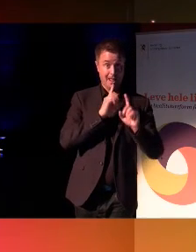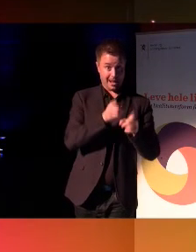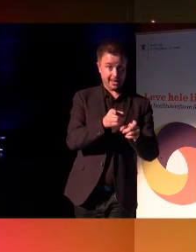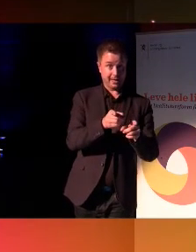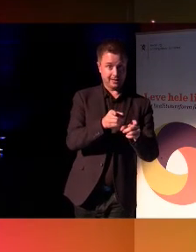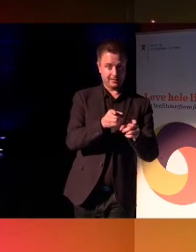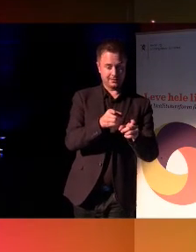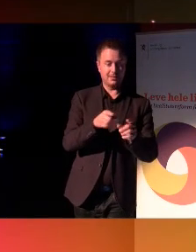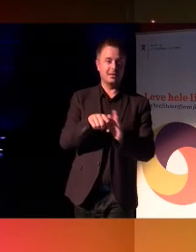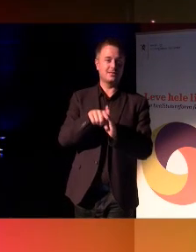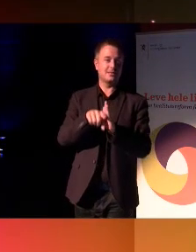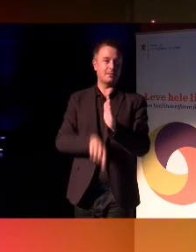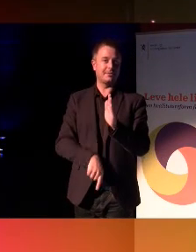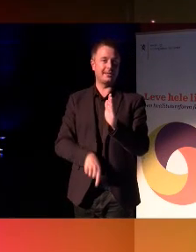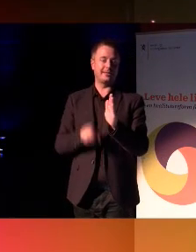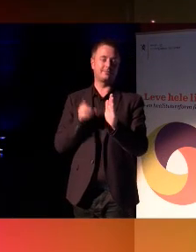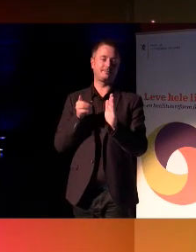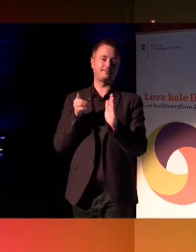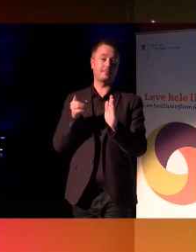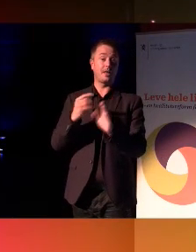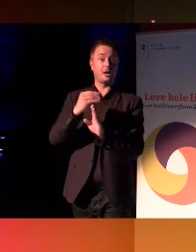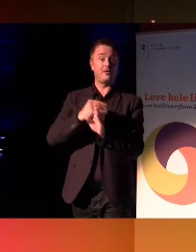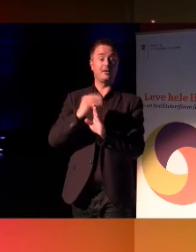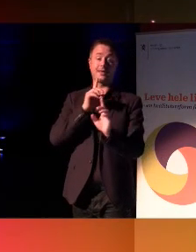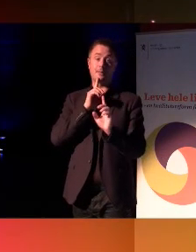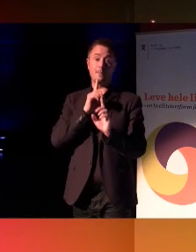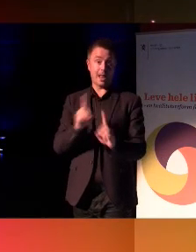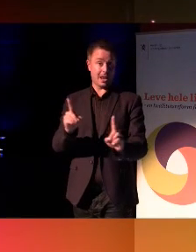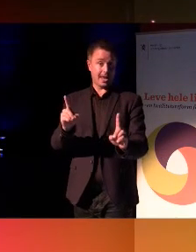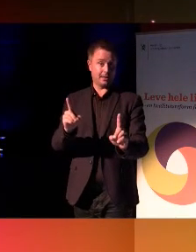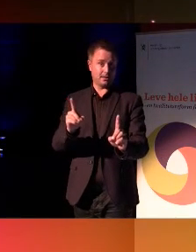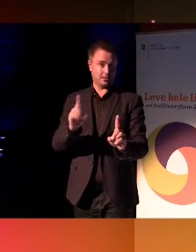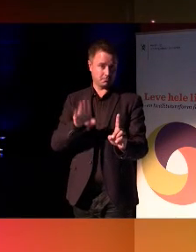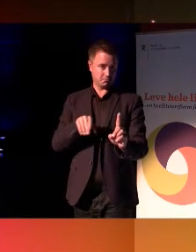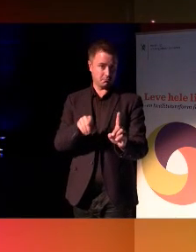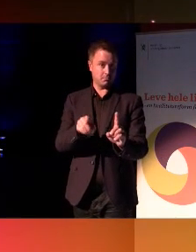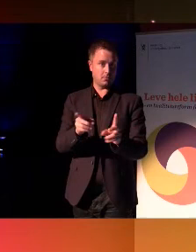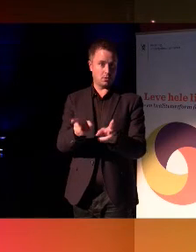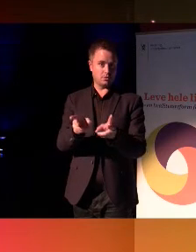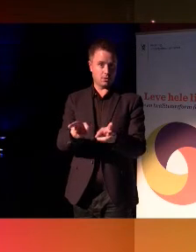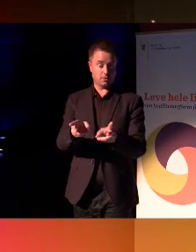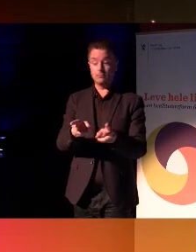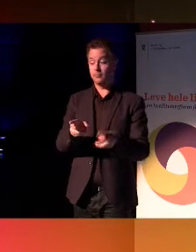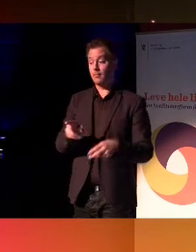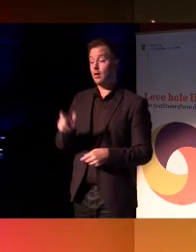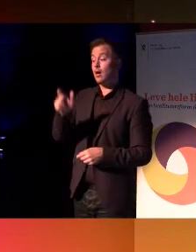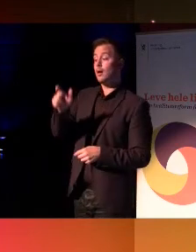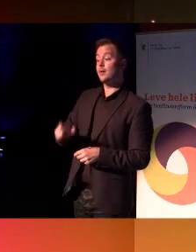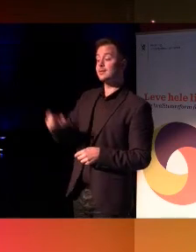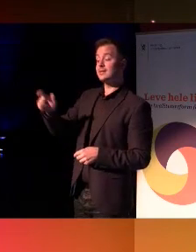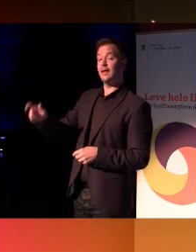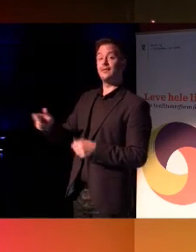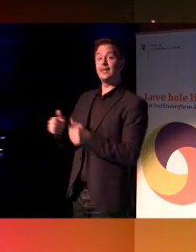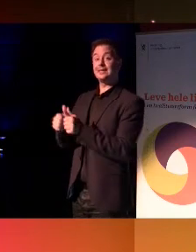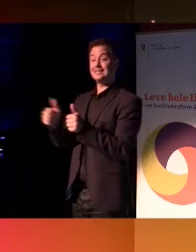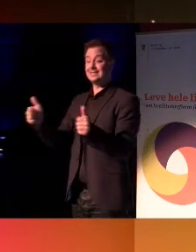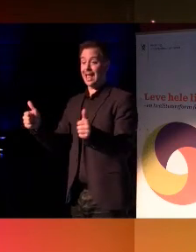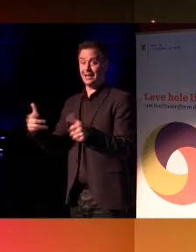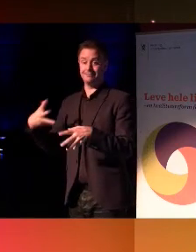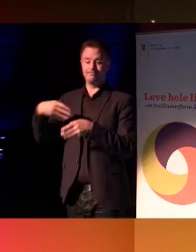samtidig med den kvalitetsmeldingen som ligger. Det at pasientene skal være med og